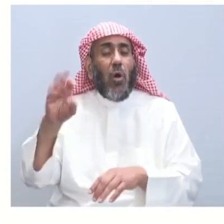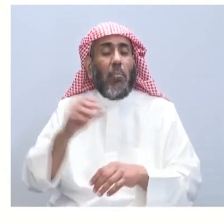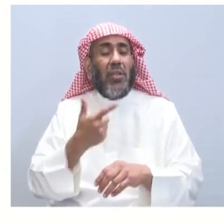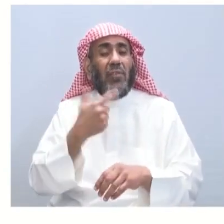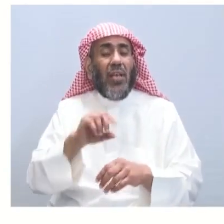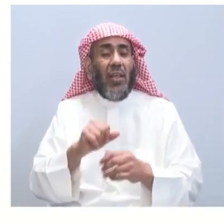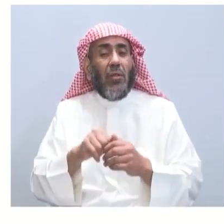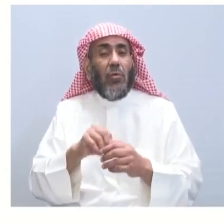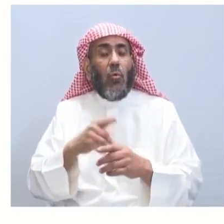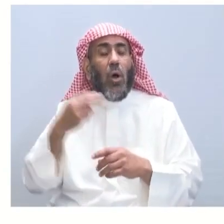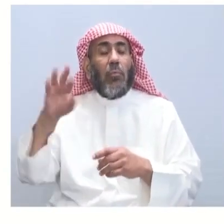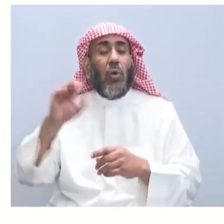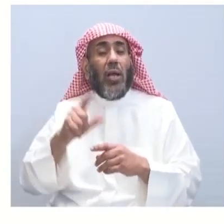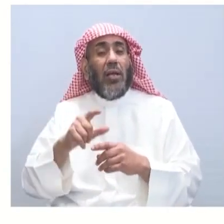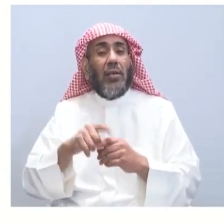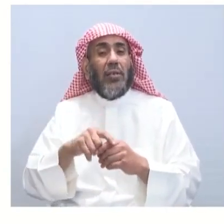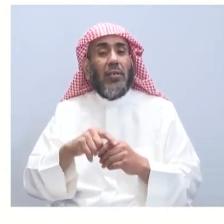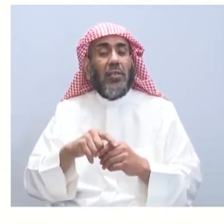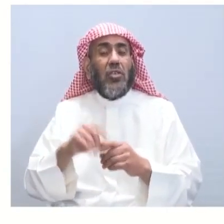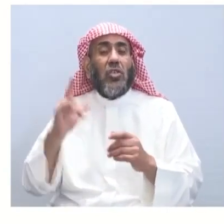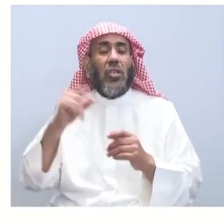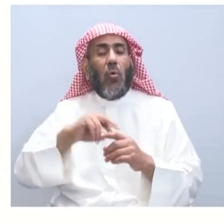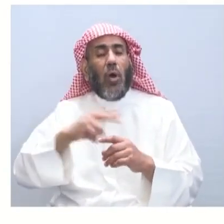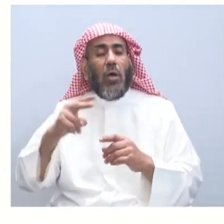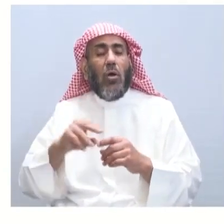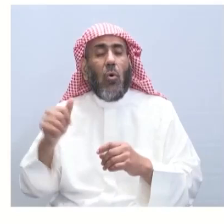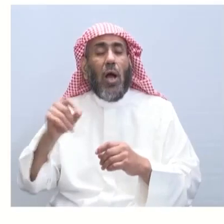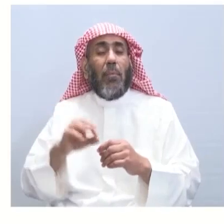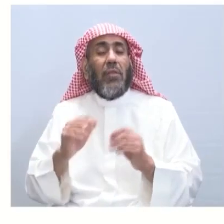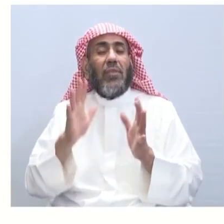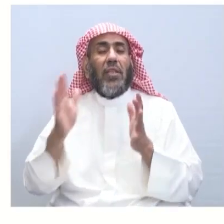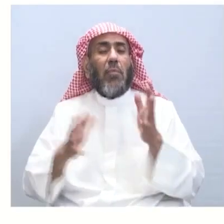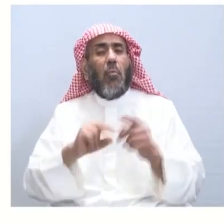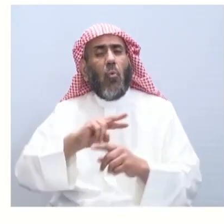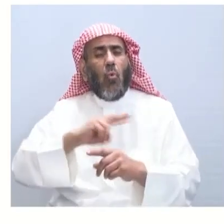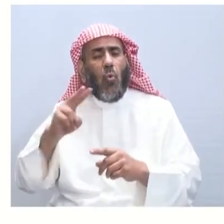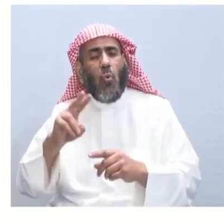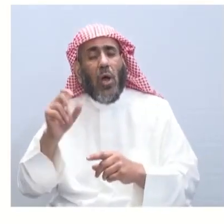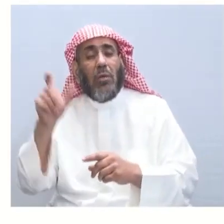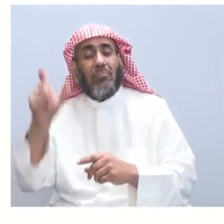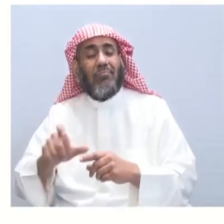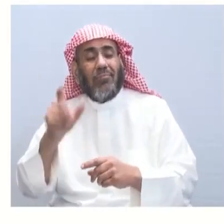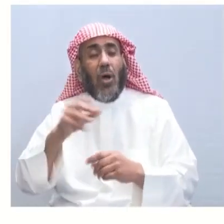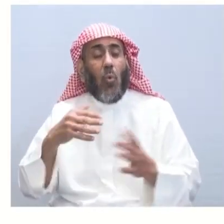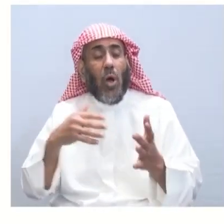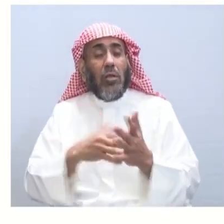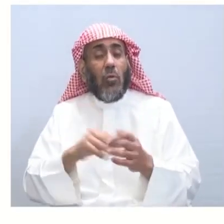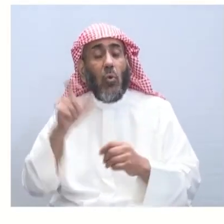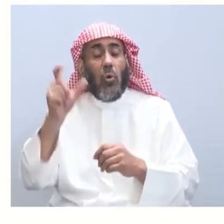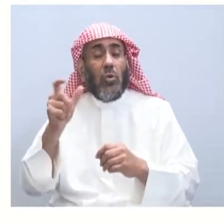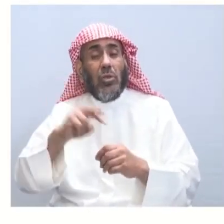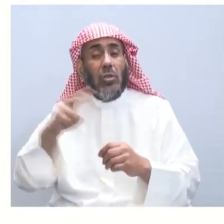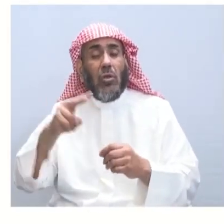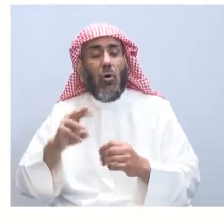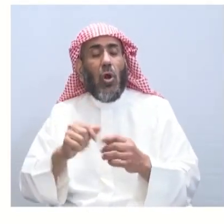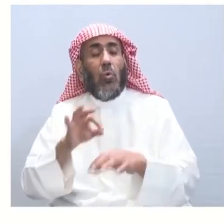الرياض وعبد الله في جده واحمد في الدمام كل واحد له ايضا احداث وله شخصيات